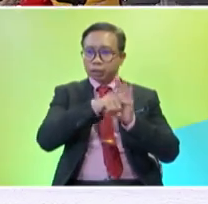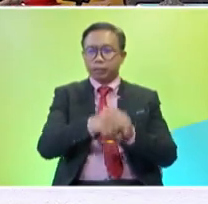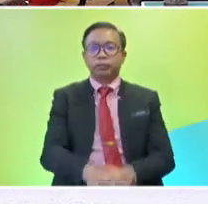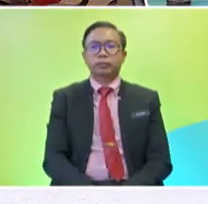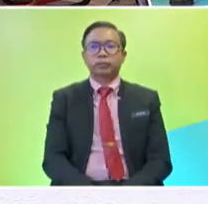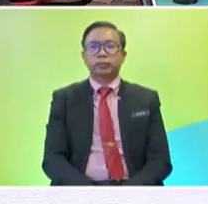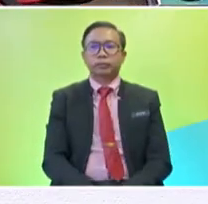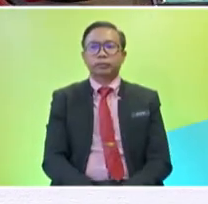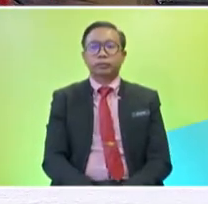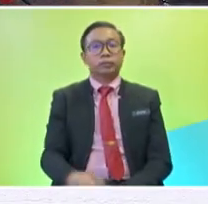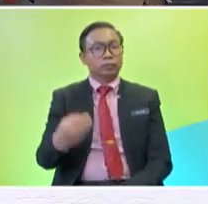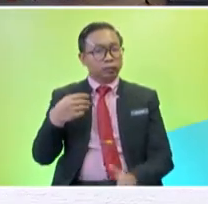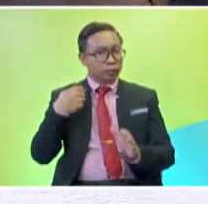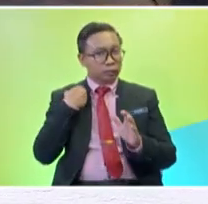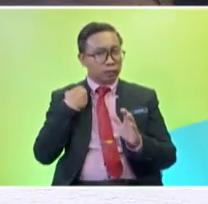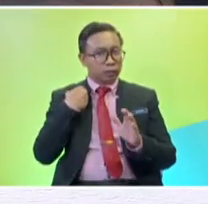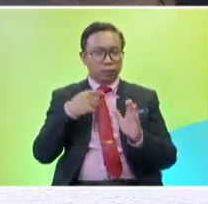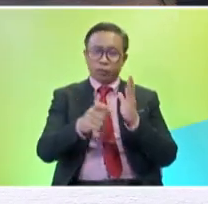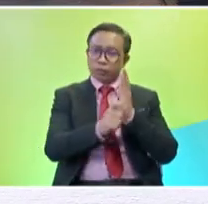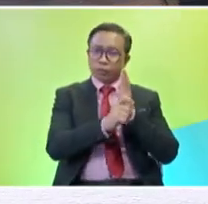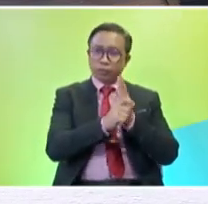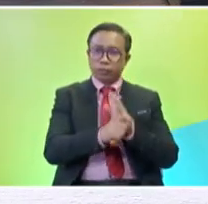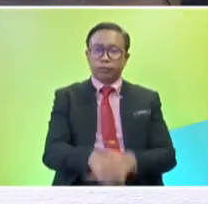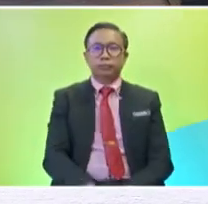berada pada Terminal positif